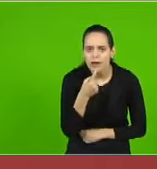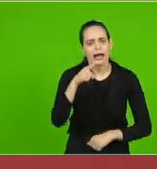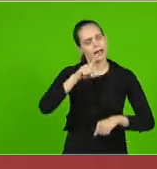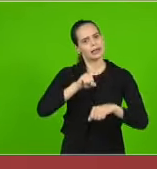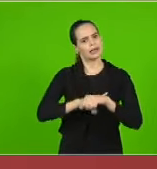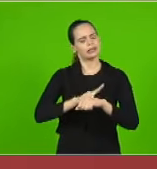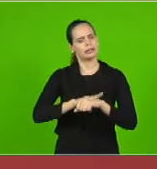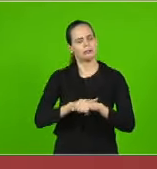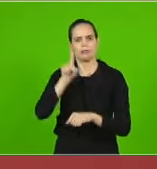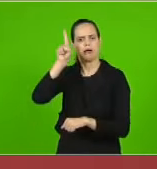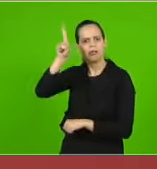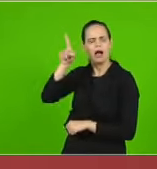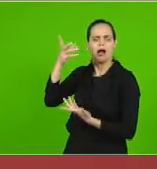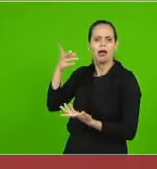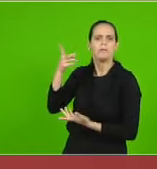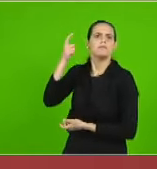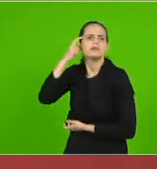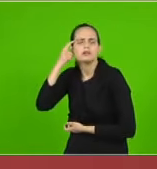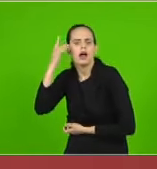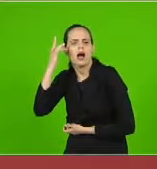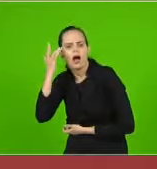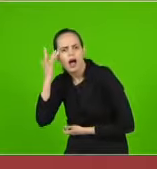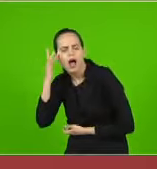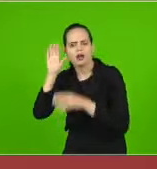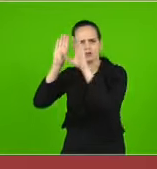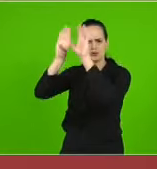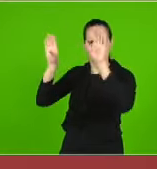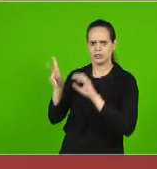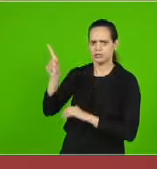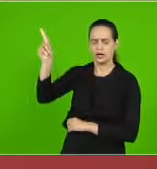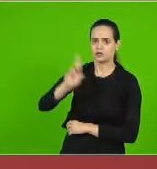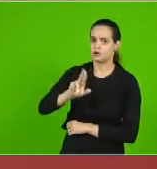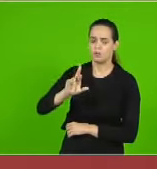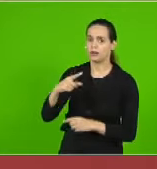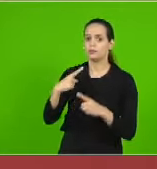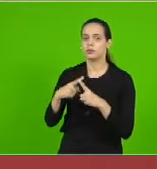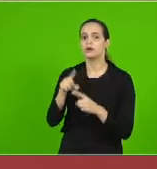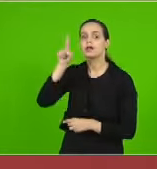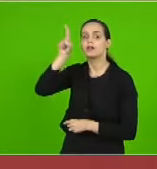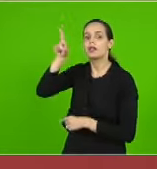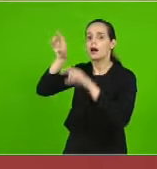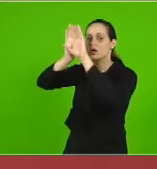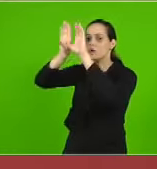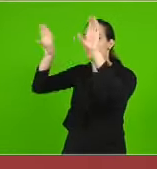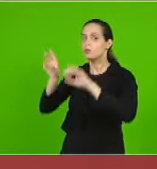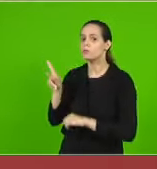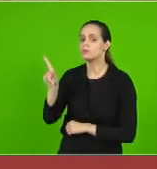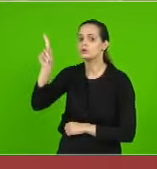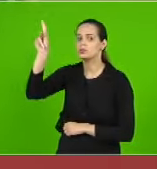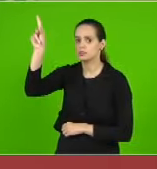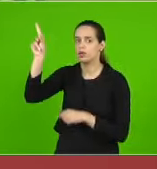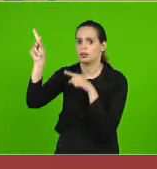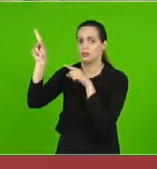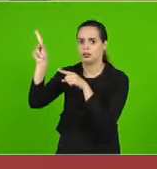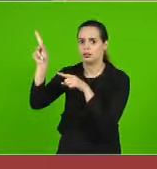да, за полчаса вечность не оценишь. Но откровение в пророческом